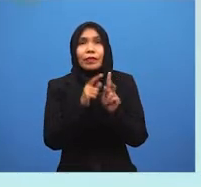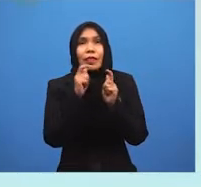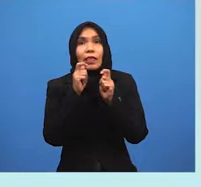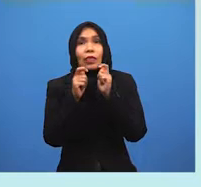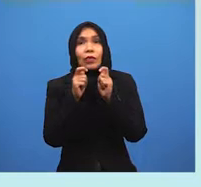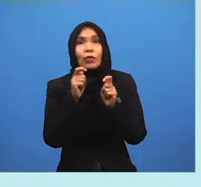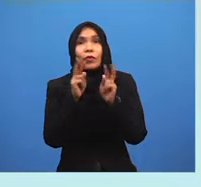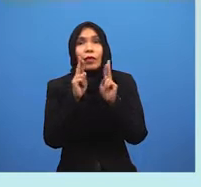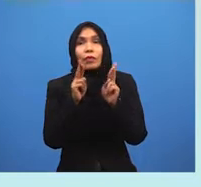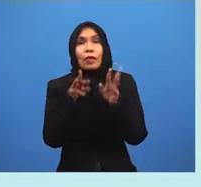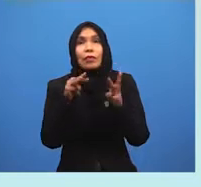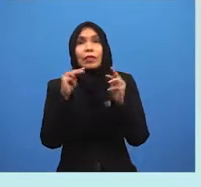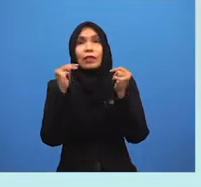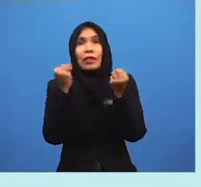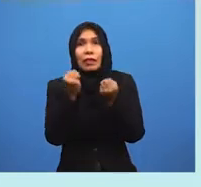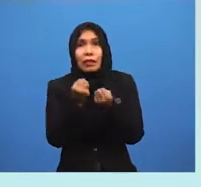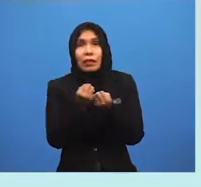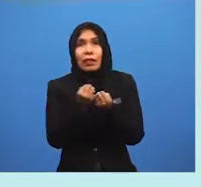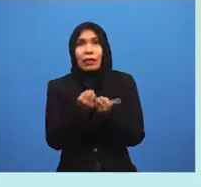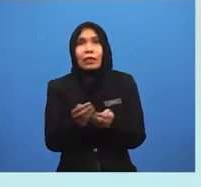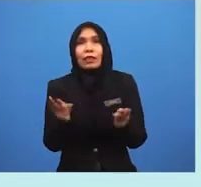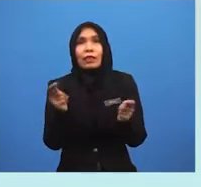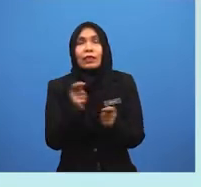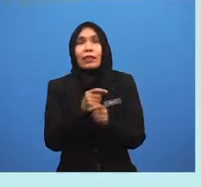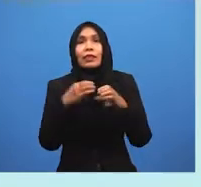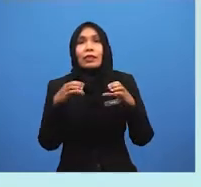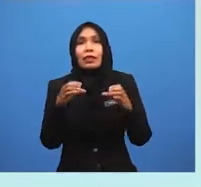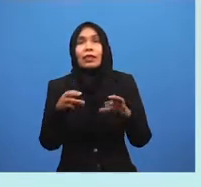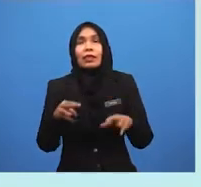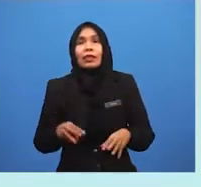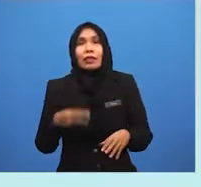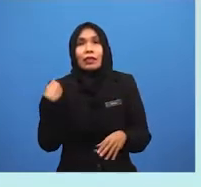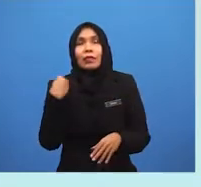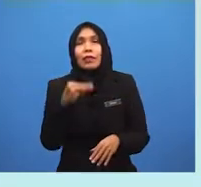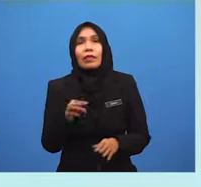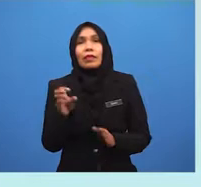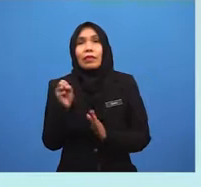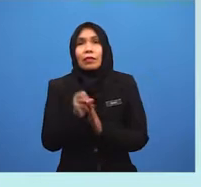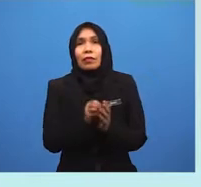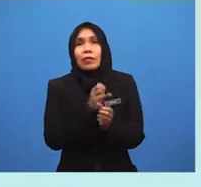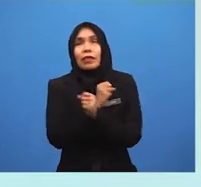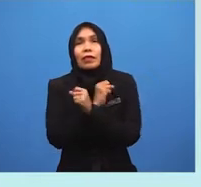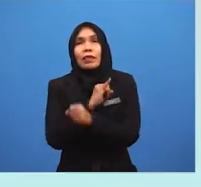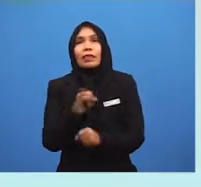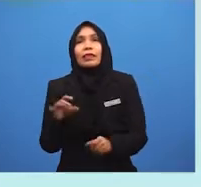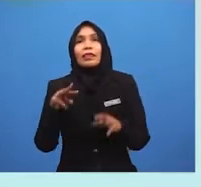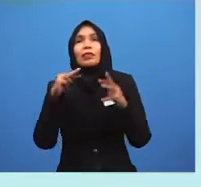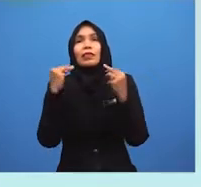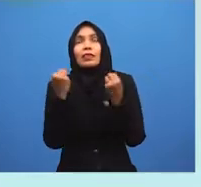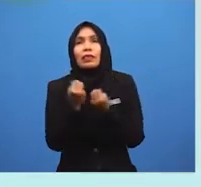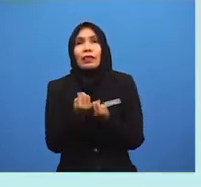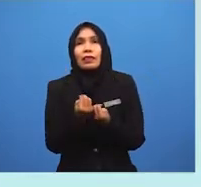temuramah masyarakat tersebut mengenai cara mereka menyayangi masyarakat